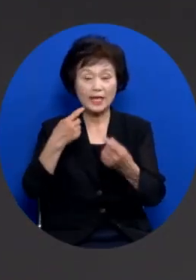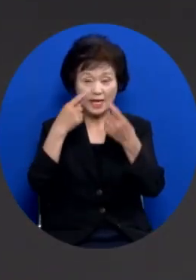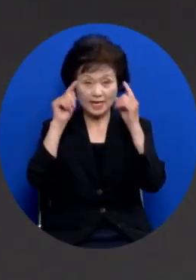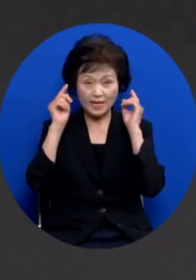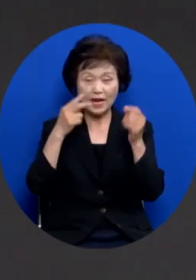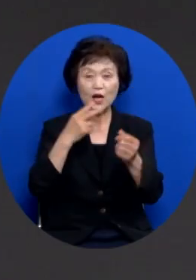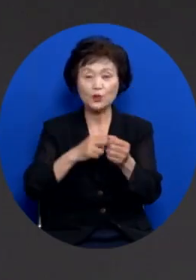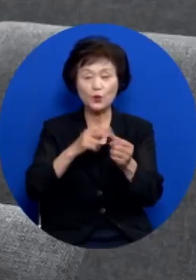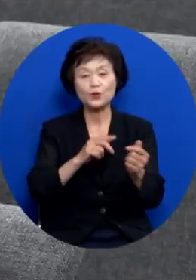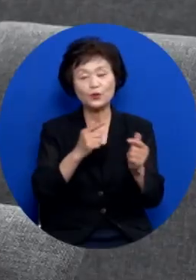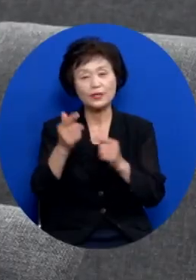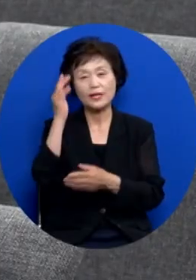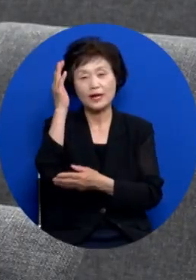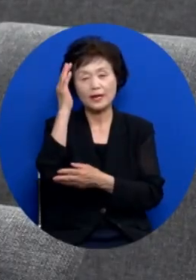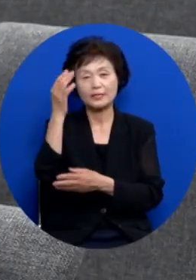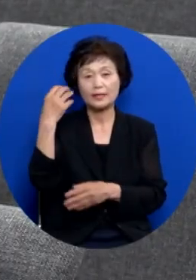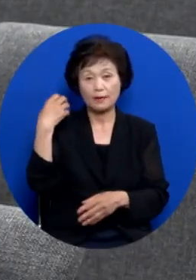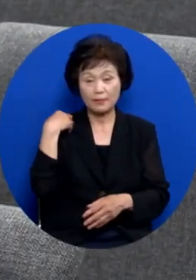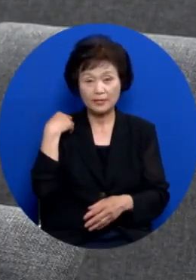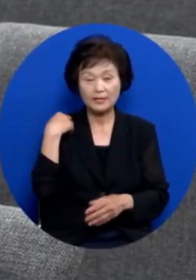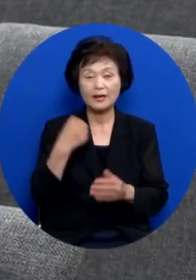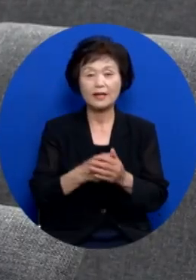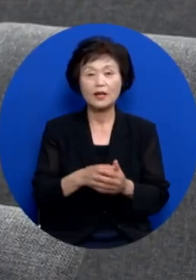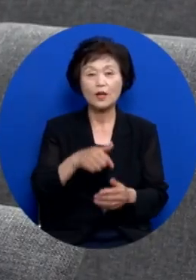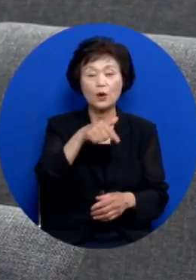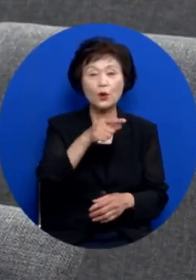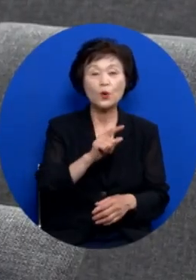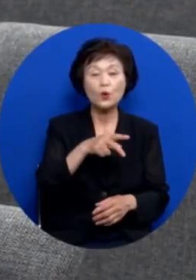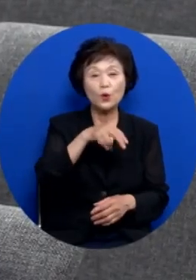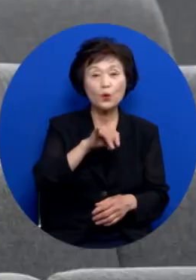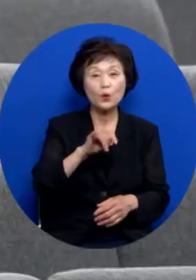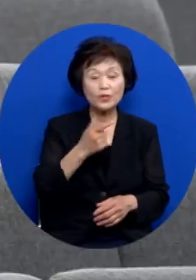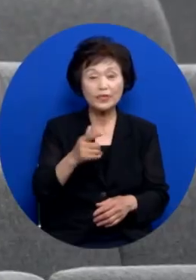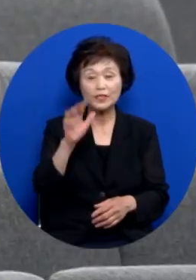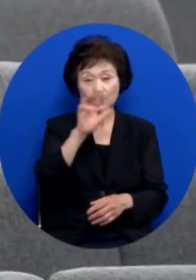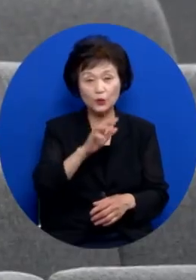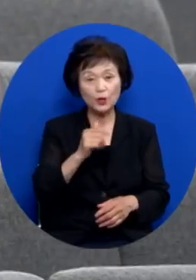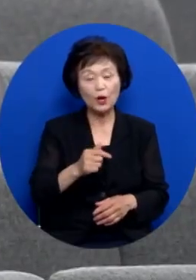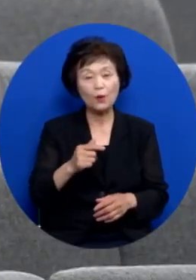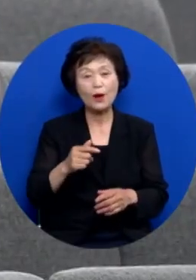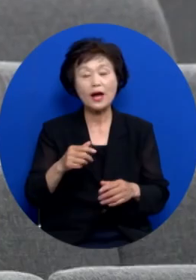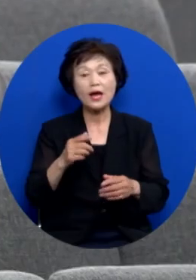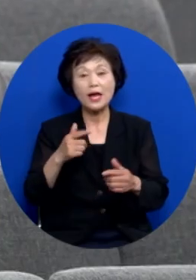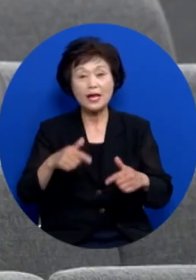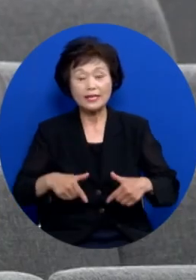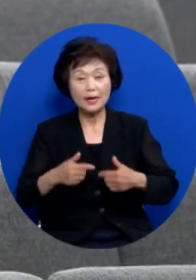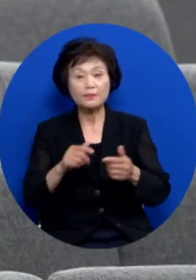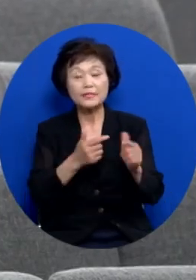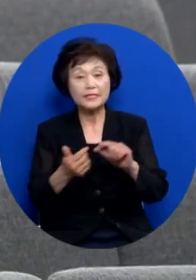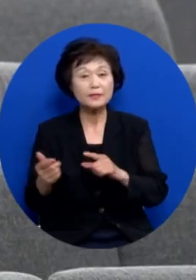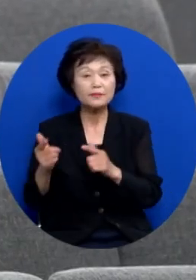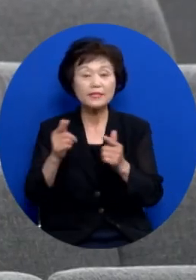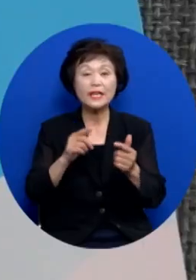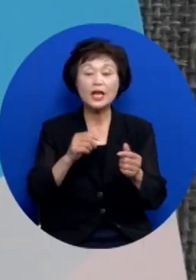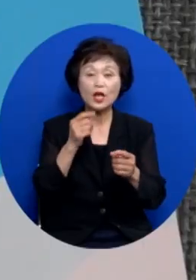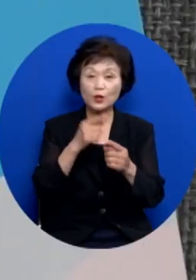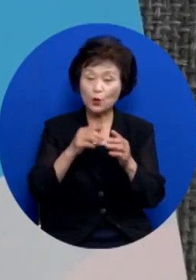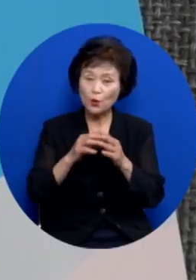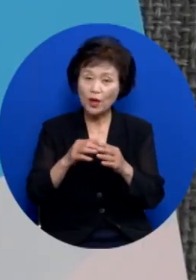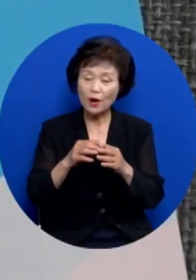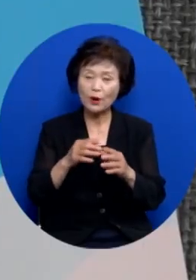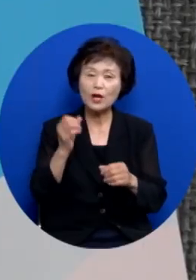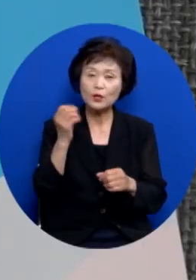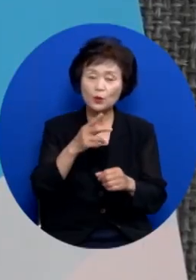하명주 교수가 강사로 나서 예장 고신총회와 남침례교 중심의 교육정책을 살펴보고 예장 합동